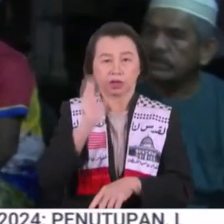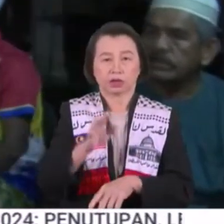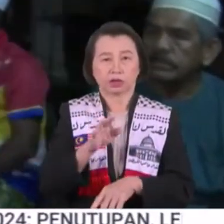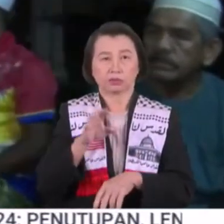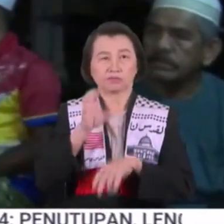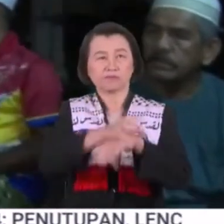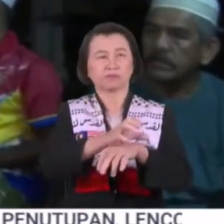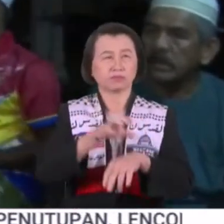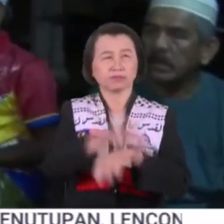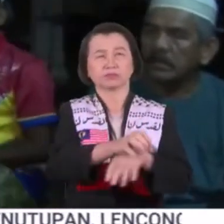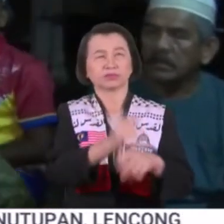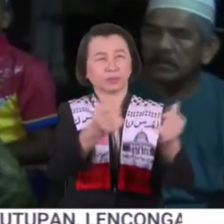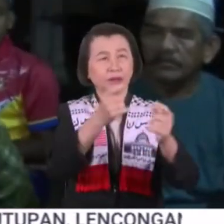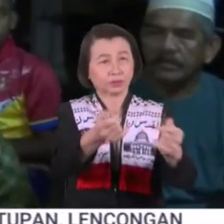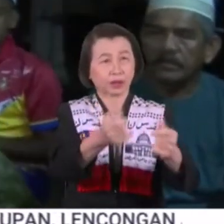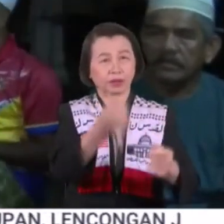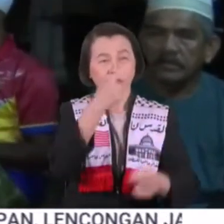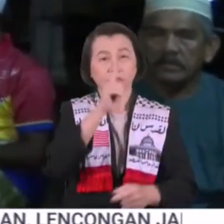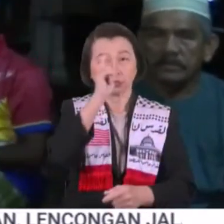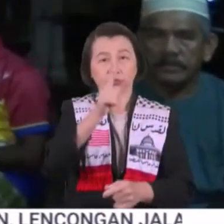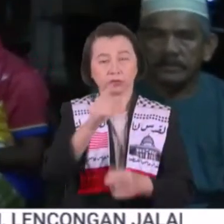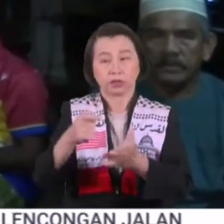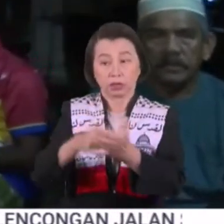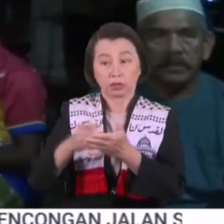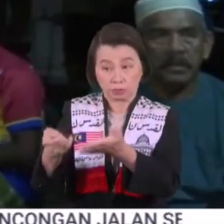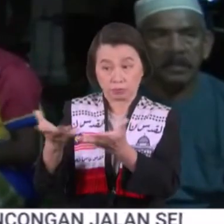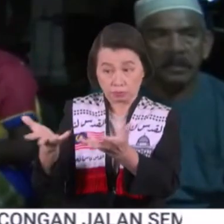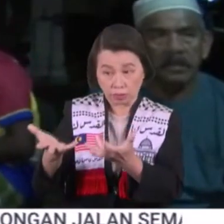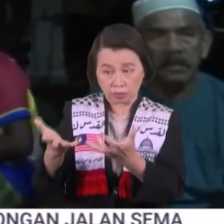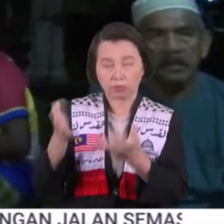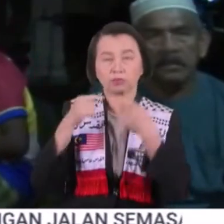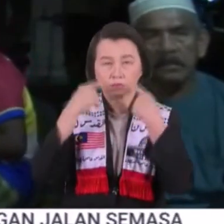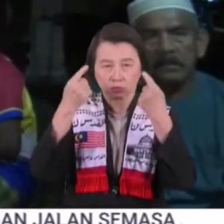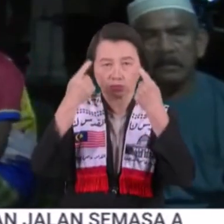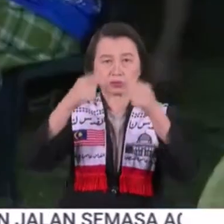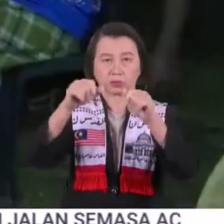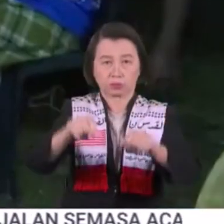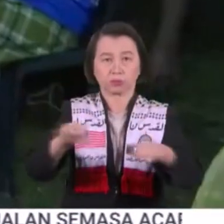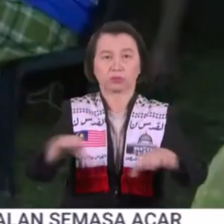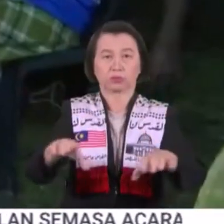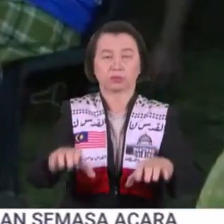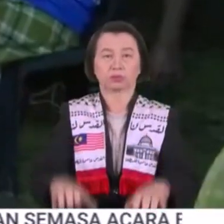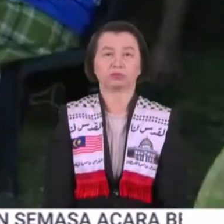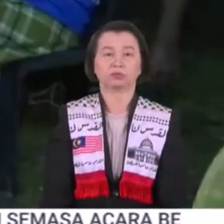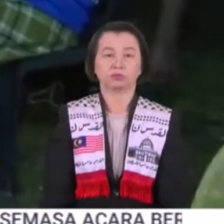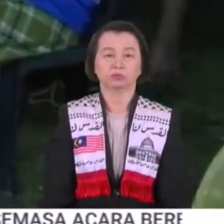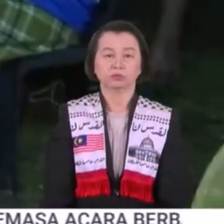pendesak bagi memastikan keperluan ini akan berjaya dilaksanakan.